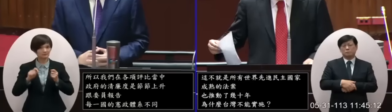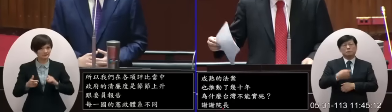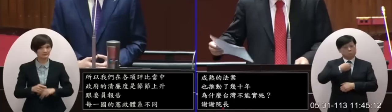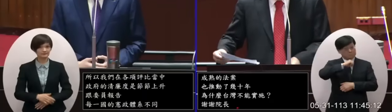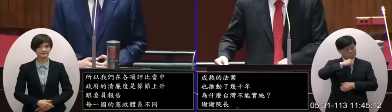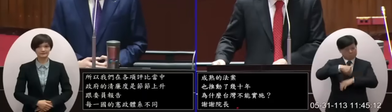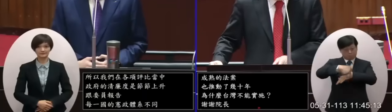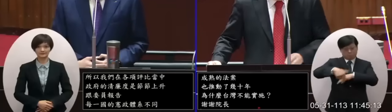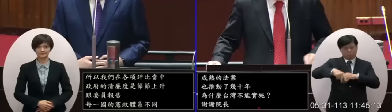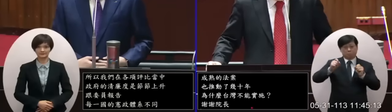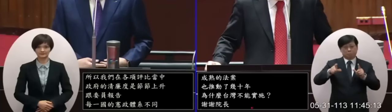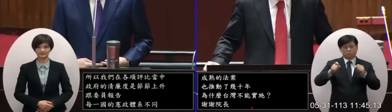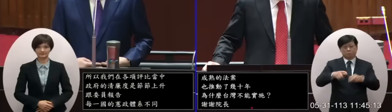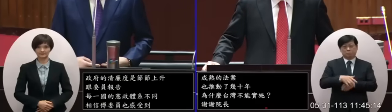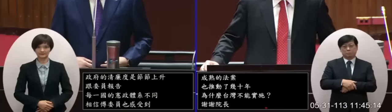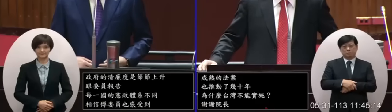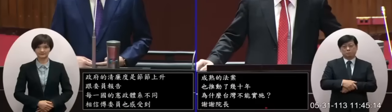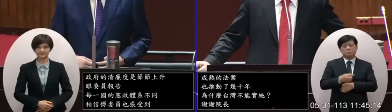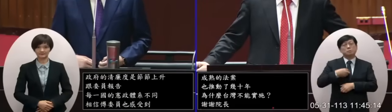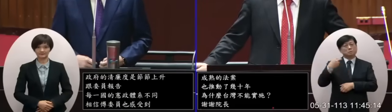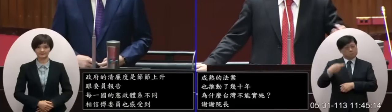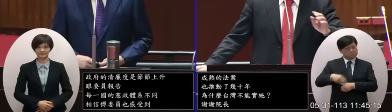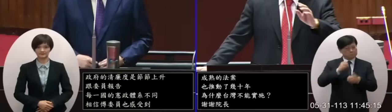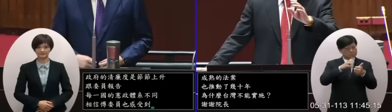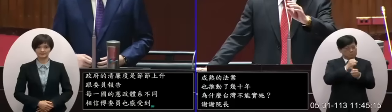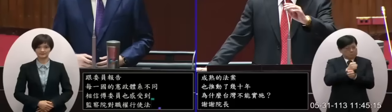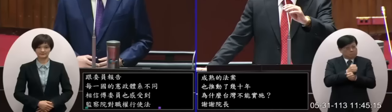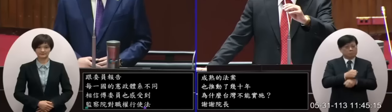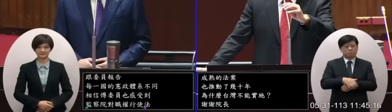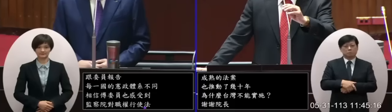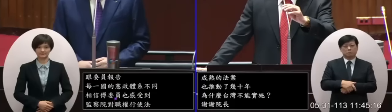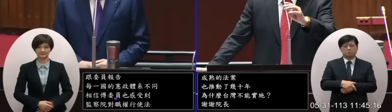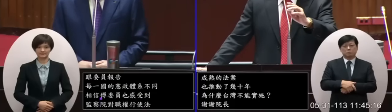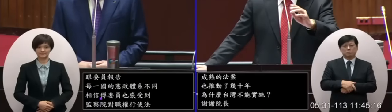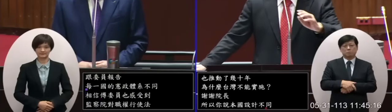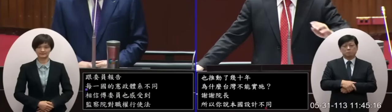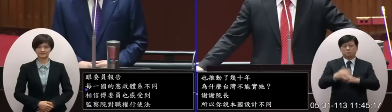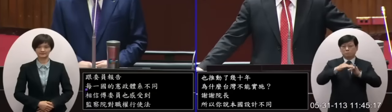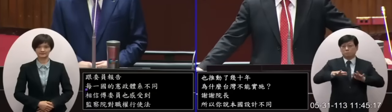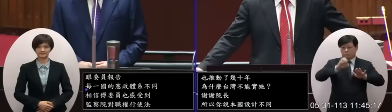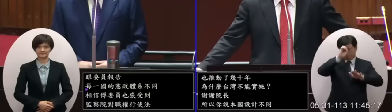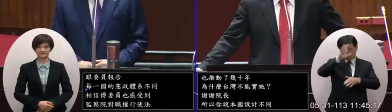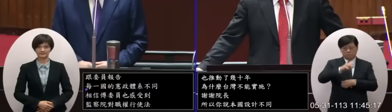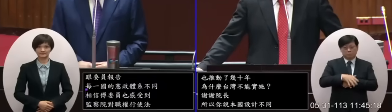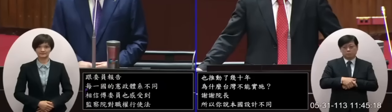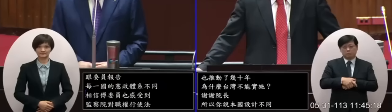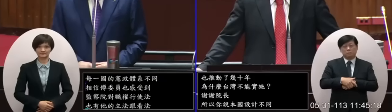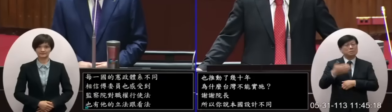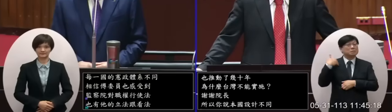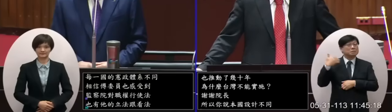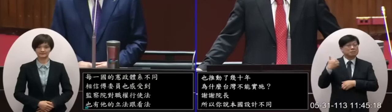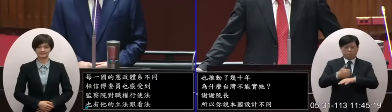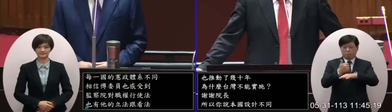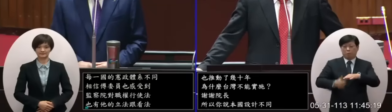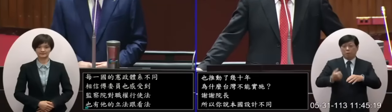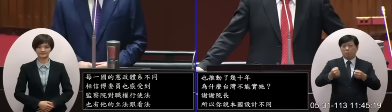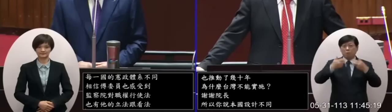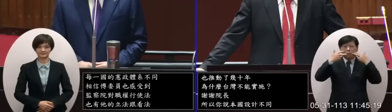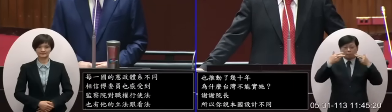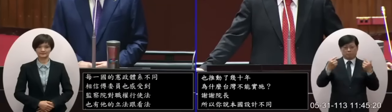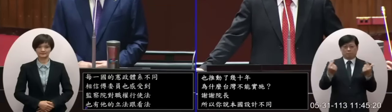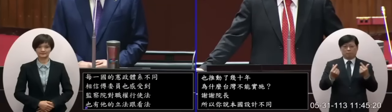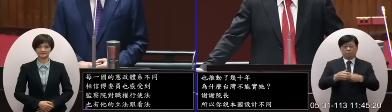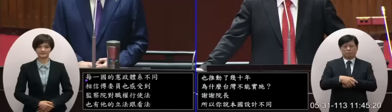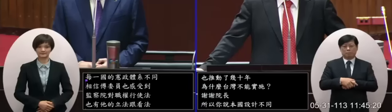国设计不同哈，那本席要再次提醒你一下哈，民进党在野的时候，包